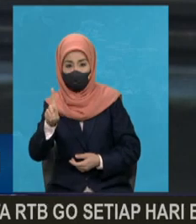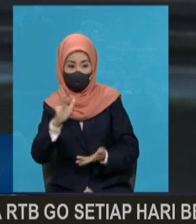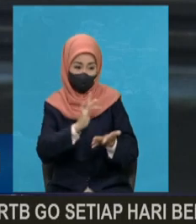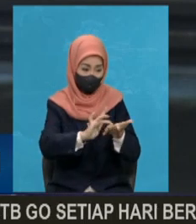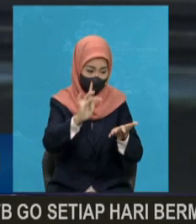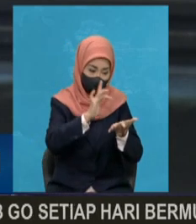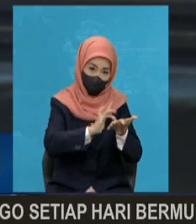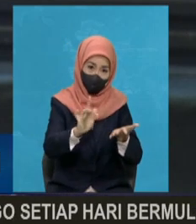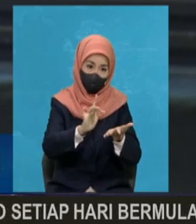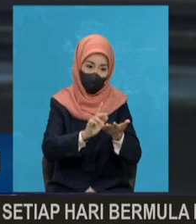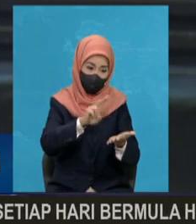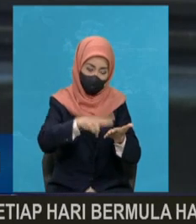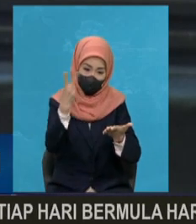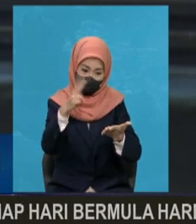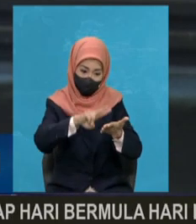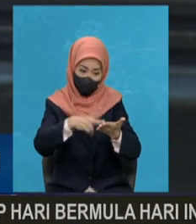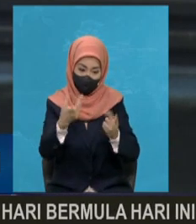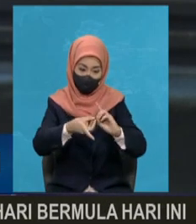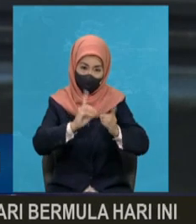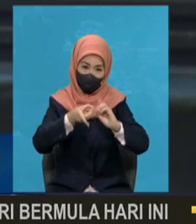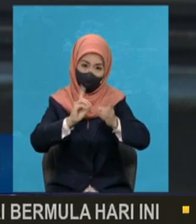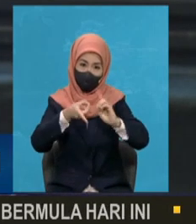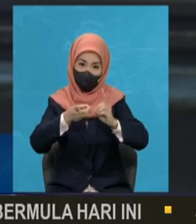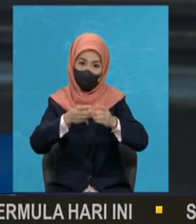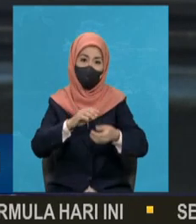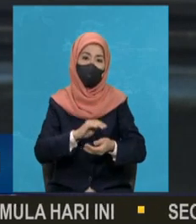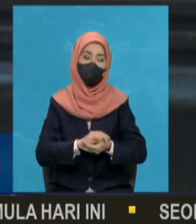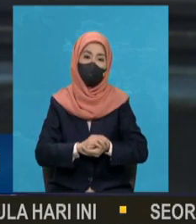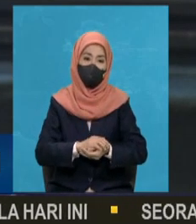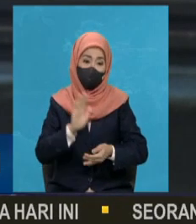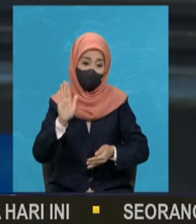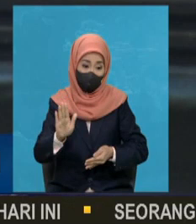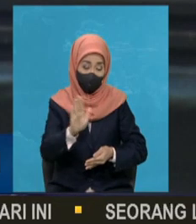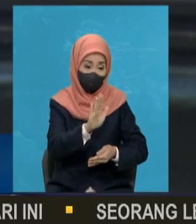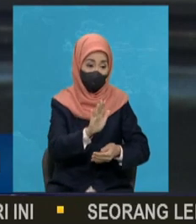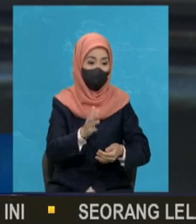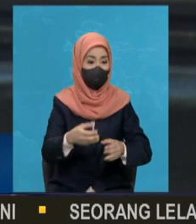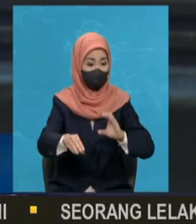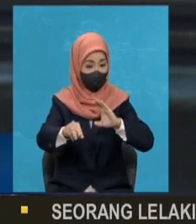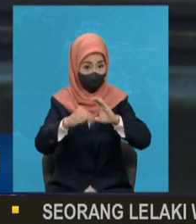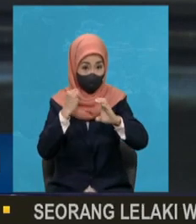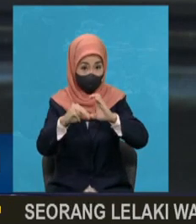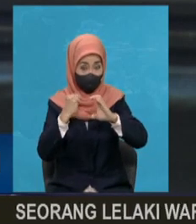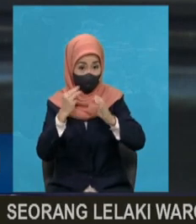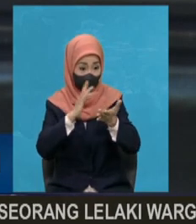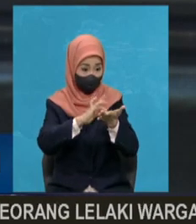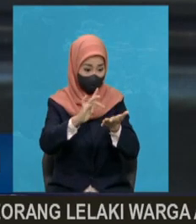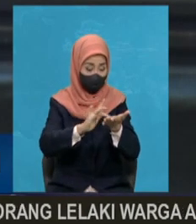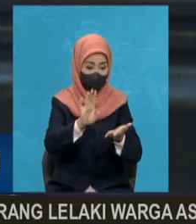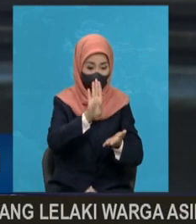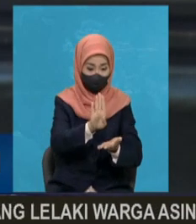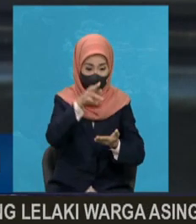tersebut telah dikemas kini secara digital mereka yang menerima notifikasi tersebut melalui aplikasi